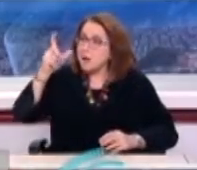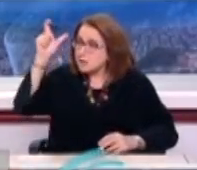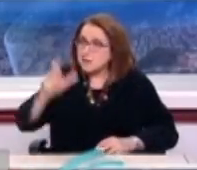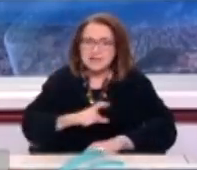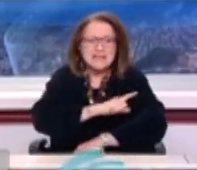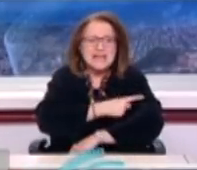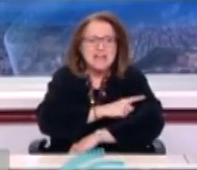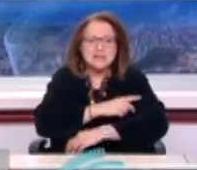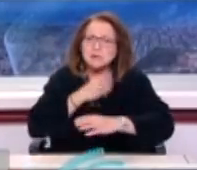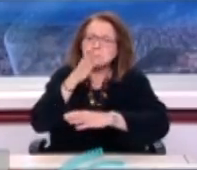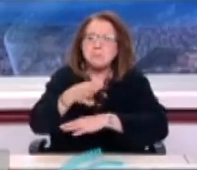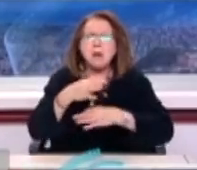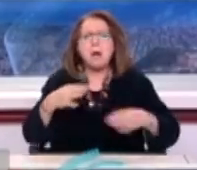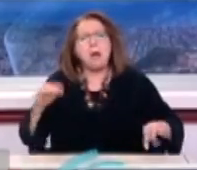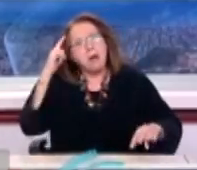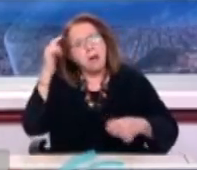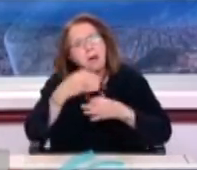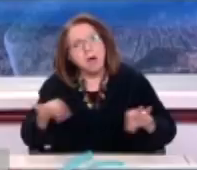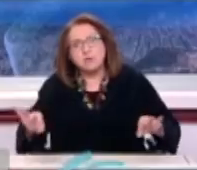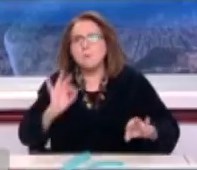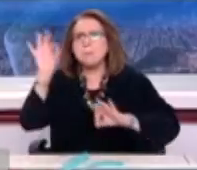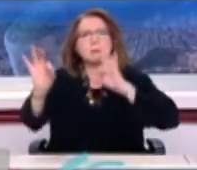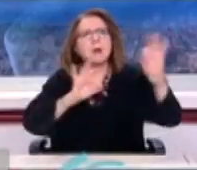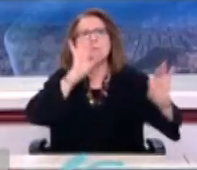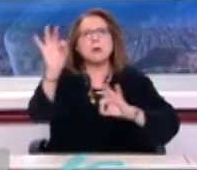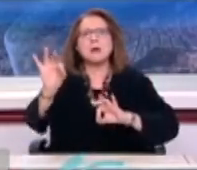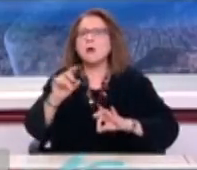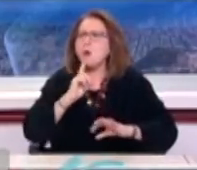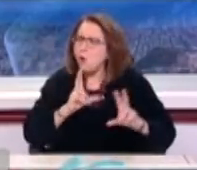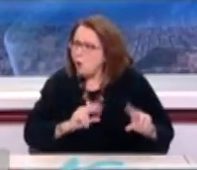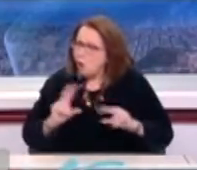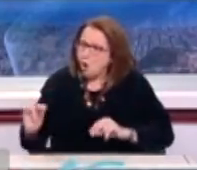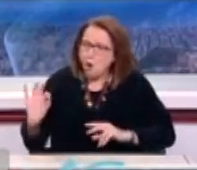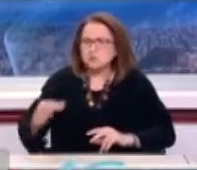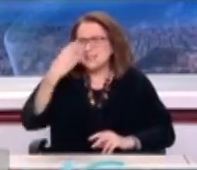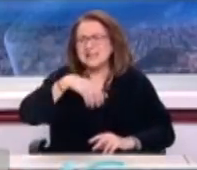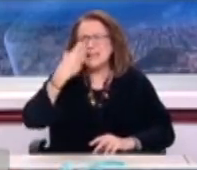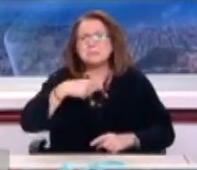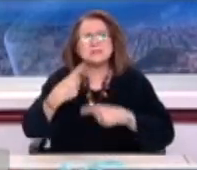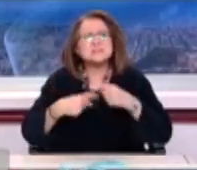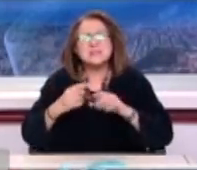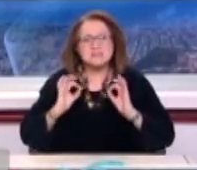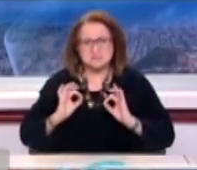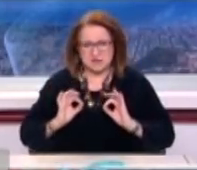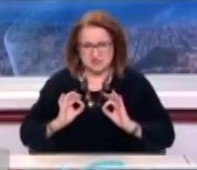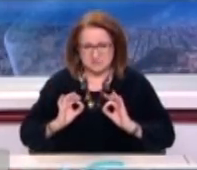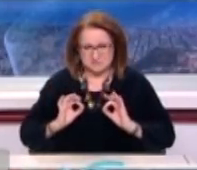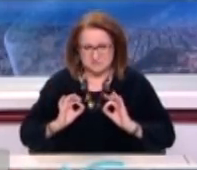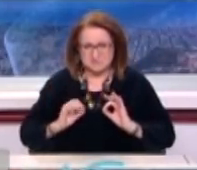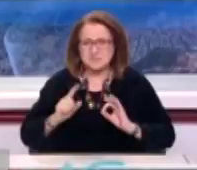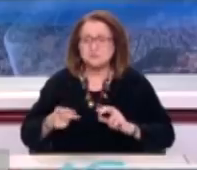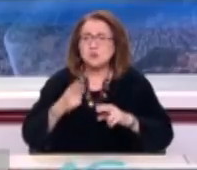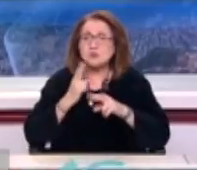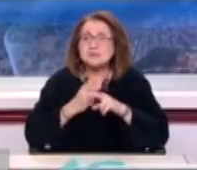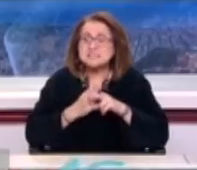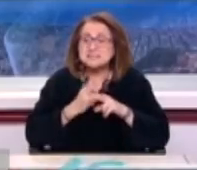Τα κύρια μέτρα, το έχουμε πει πολλές φορές, πρέπει να το ξαναπώ. Νομίζω είναι το κύριο μέτρο με το οποίο θα αντιμετωπίσουμε αυτή την έξαρση